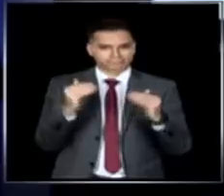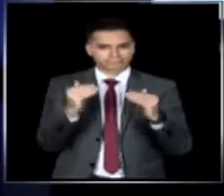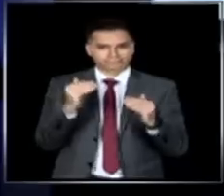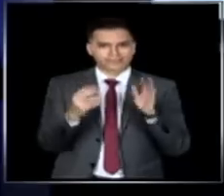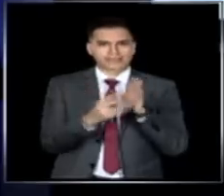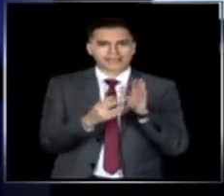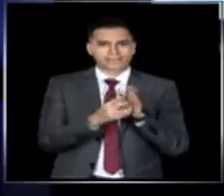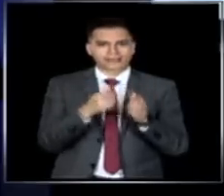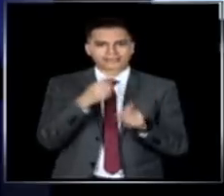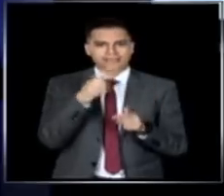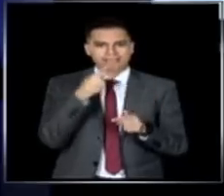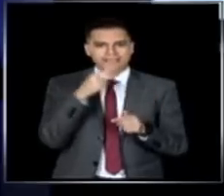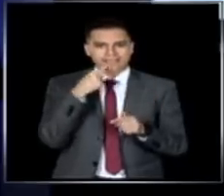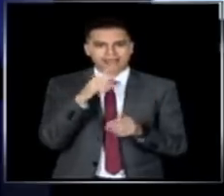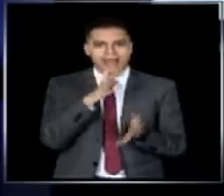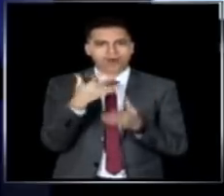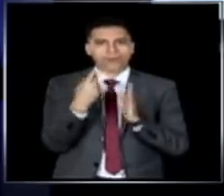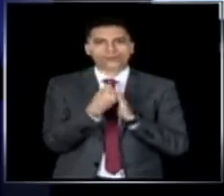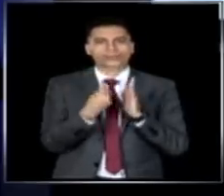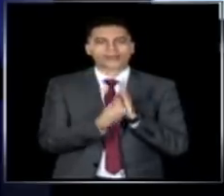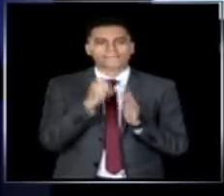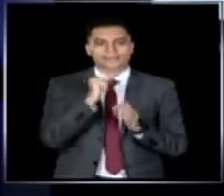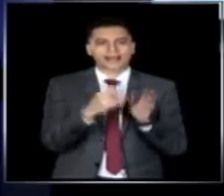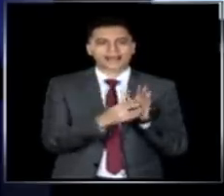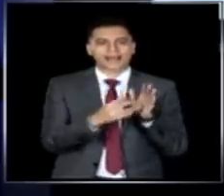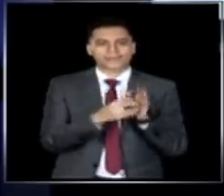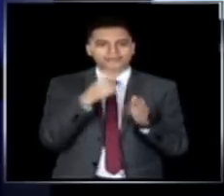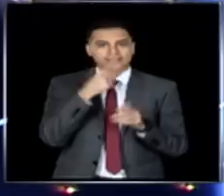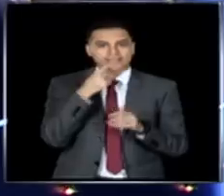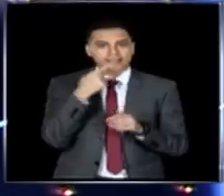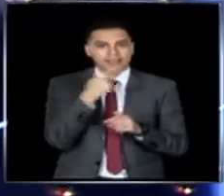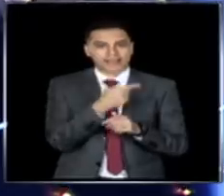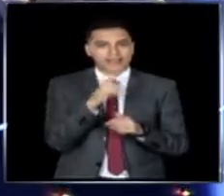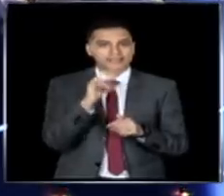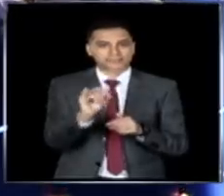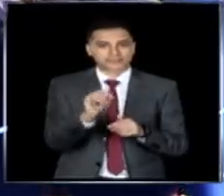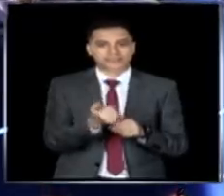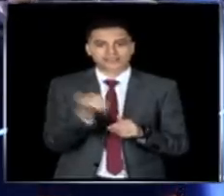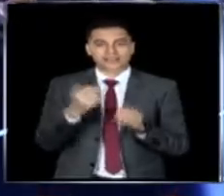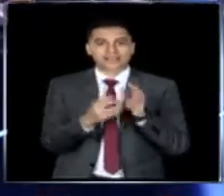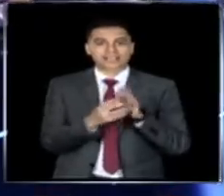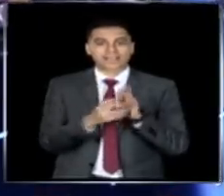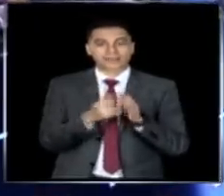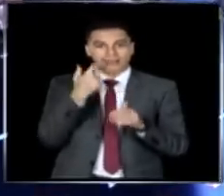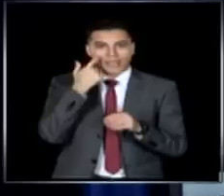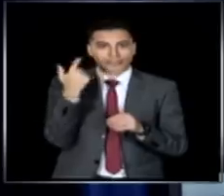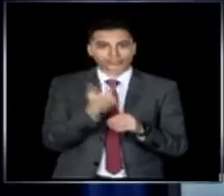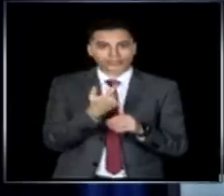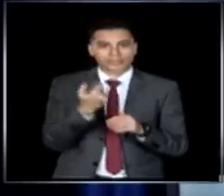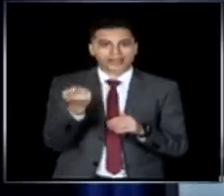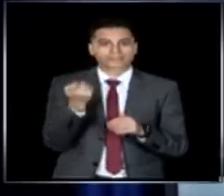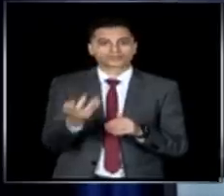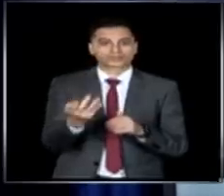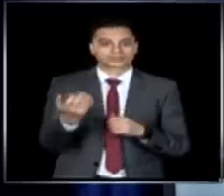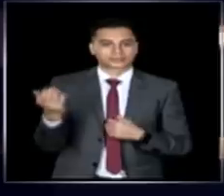جامعة اسكندرية أو منتخب جامعة اسكندرية 50، جامعة عين شمس